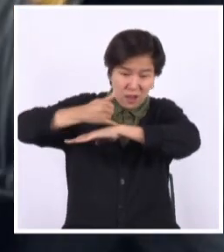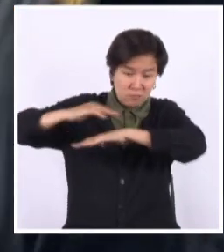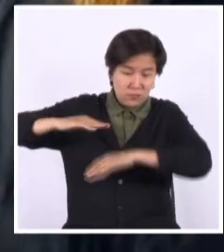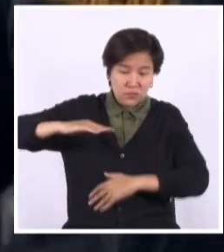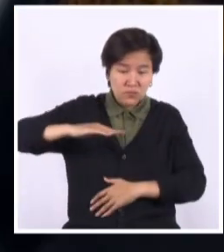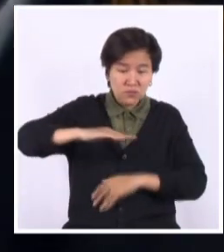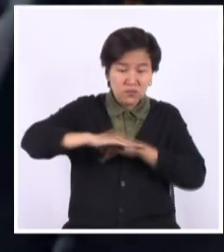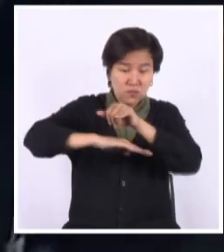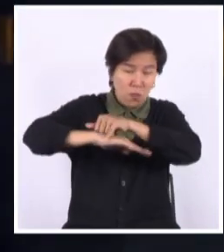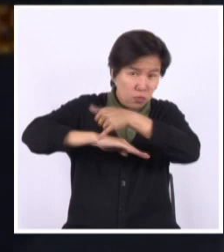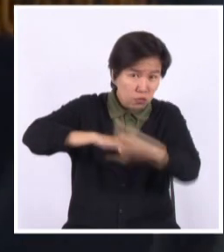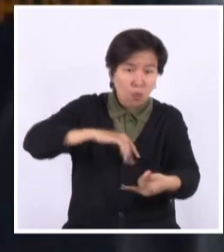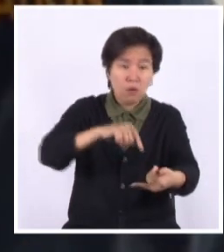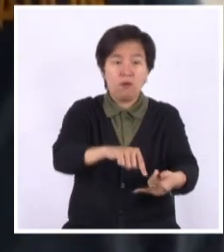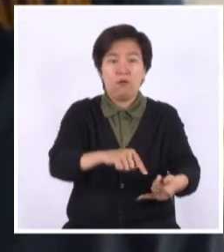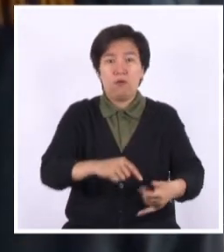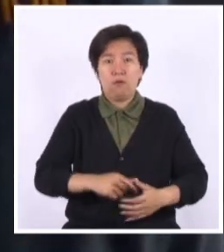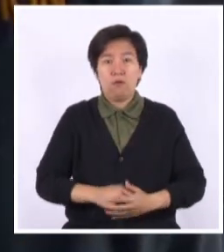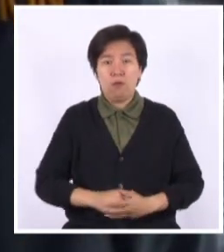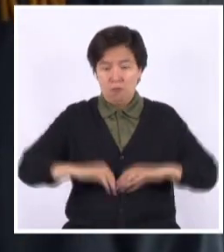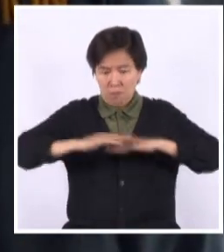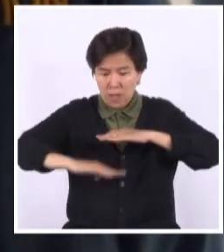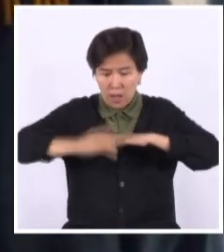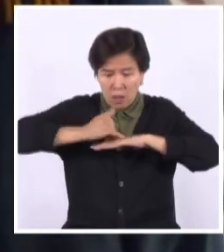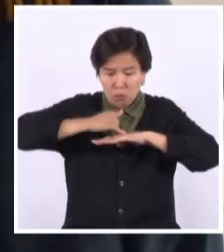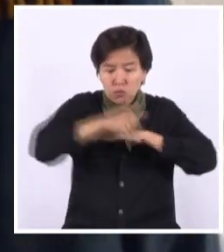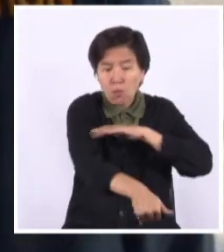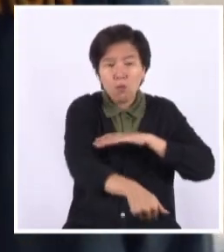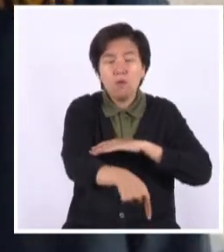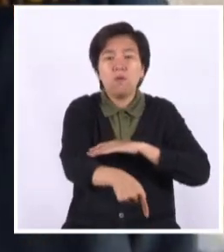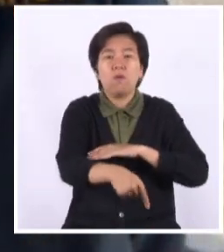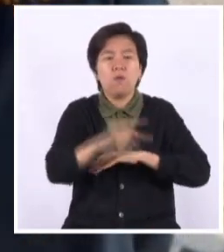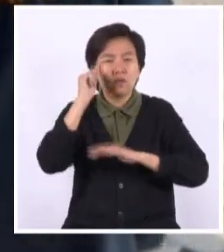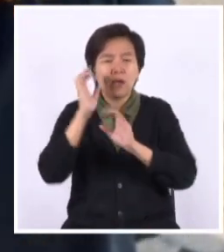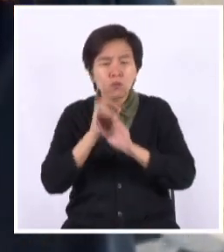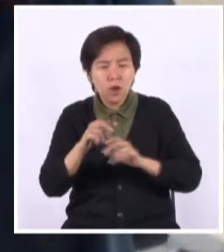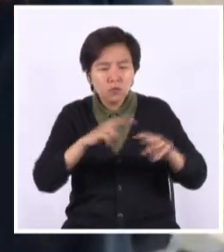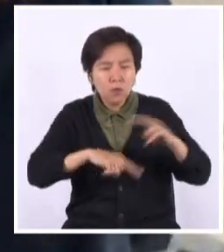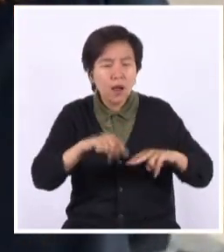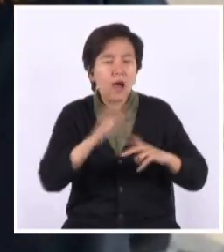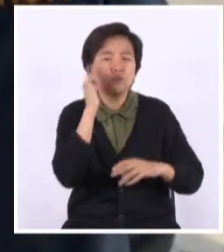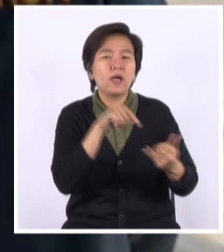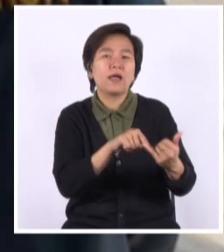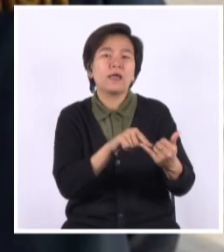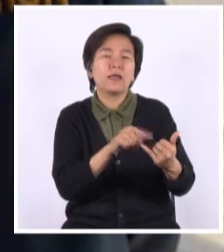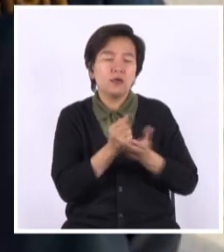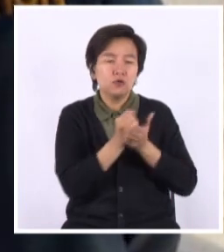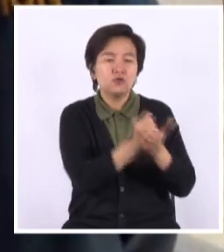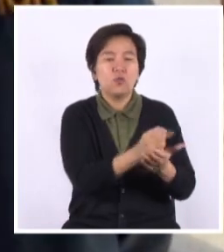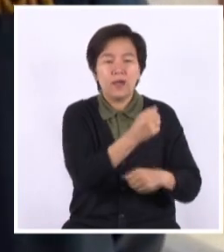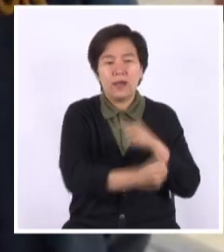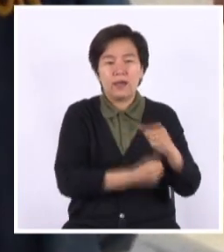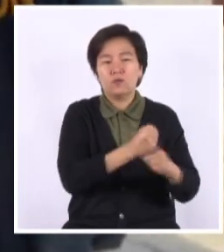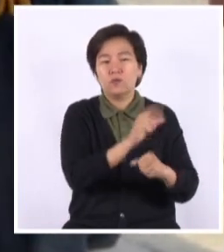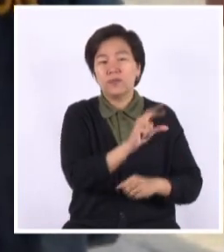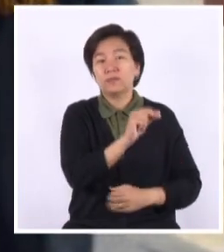แล้วก็พูดมึนเมาวกไปวนมาค่ะตำรวจตรวจสอบแล้วก็เข้าไปช่วยเหลือนายโสพลแก้วเสน่ห์นายอายุ33